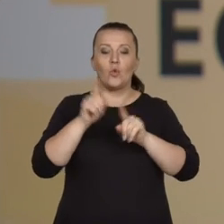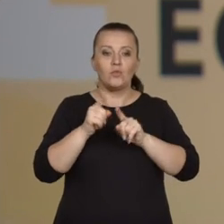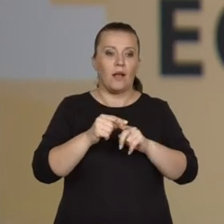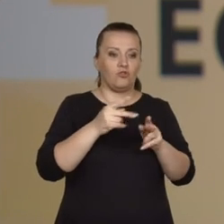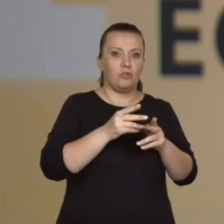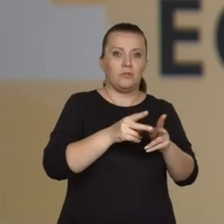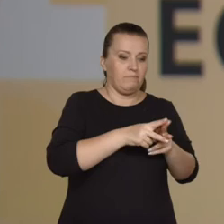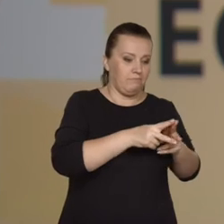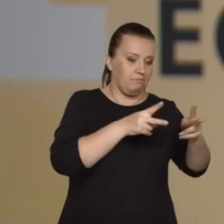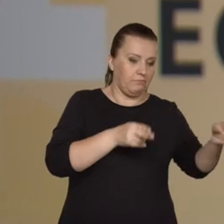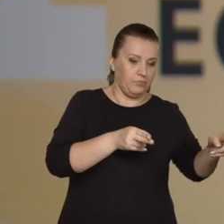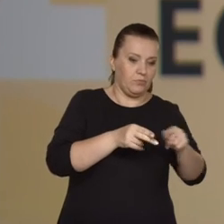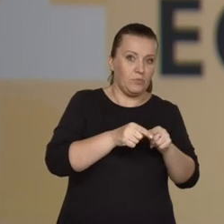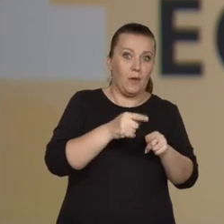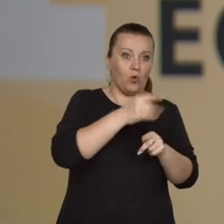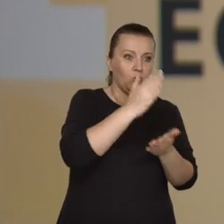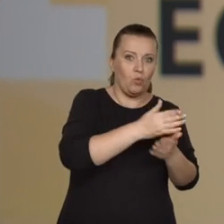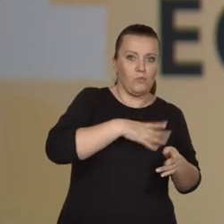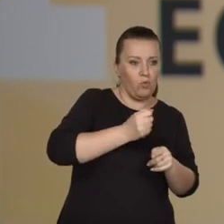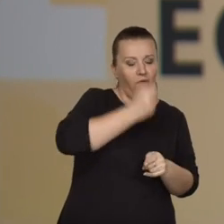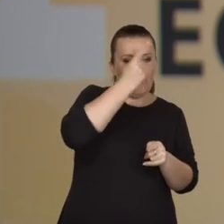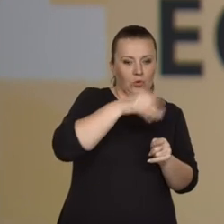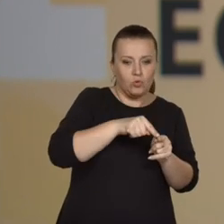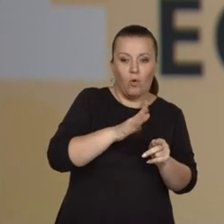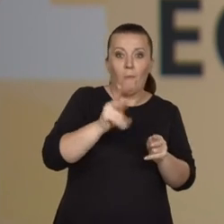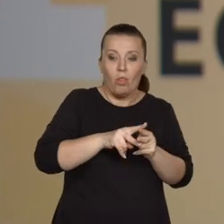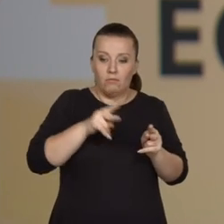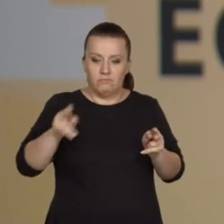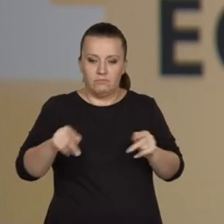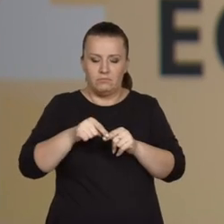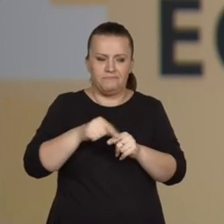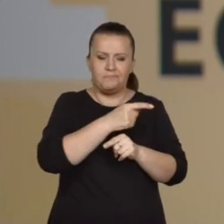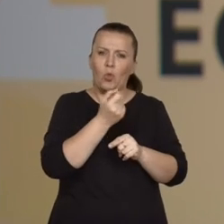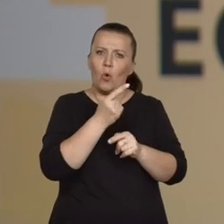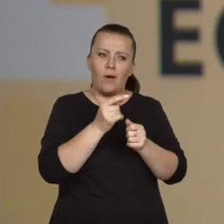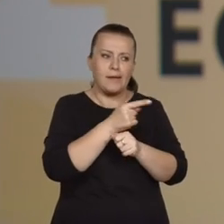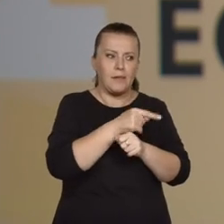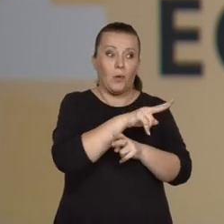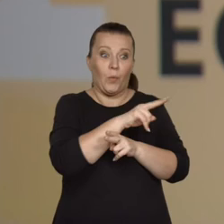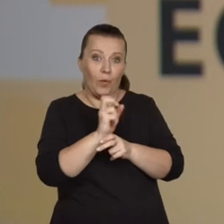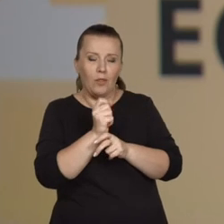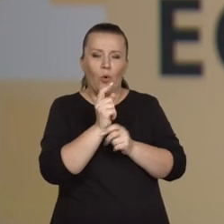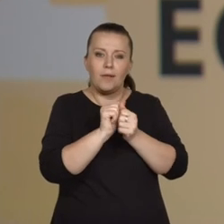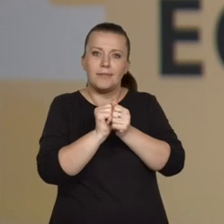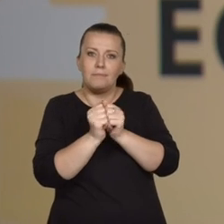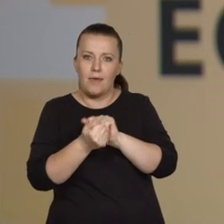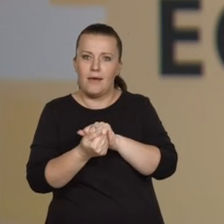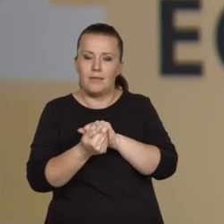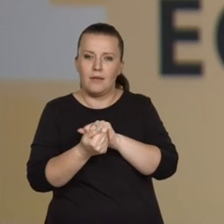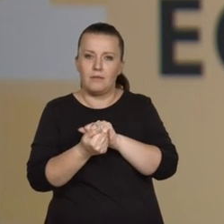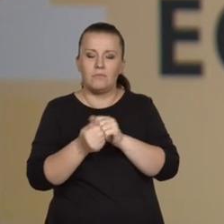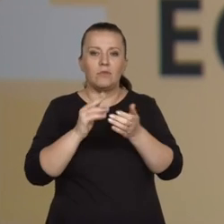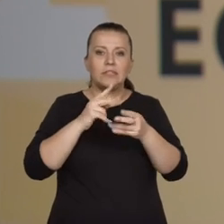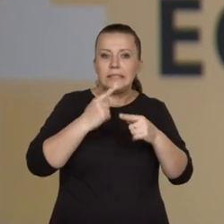jakiś sposób zmienione pod względem treści, pod względem stylu, pod względem sposobu ujmowania tego, wpisywania tego w różne